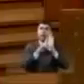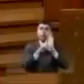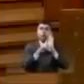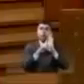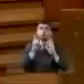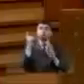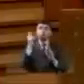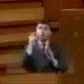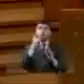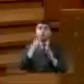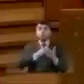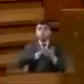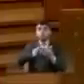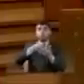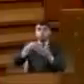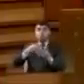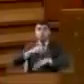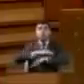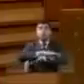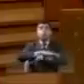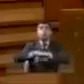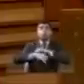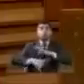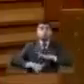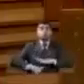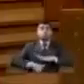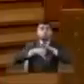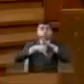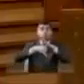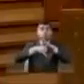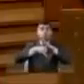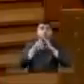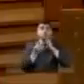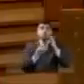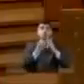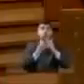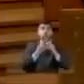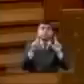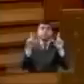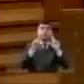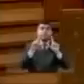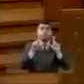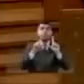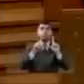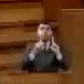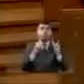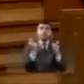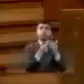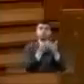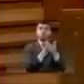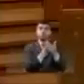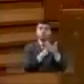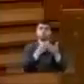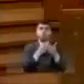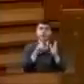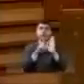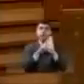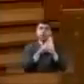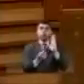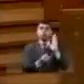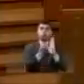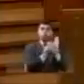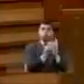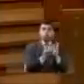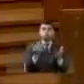شهور حلت على الله هكا المشروع ديال القانون الخاص بالظهير، المشروع القانون ديال الهيئه العليا للاتصال السمع